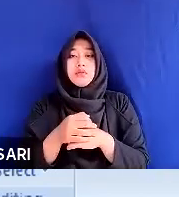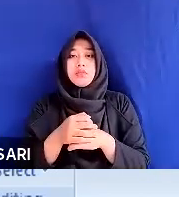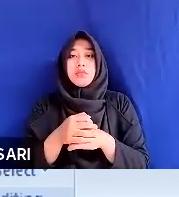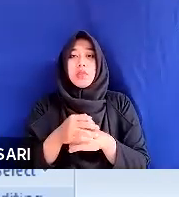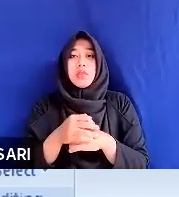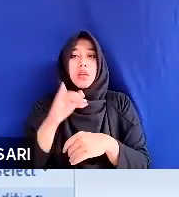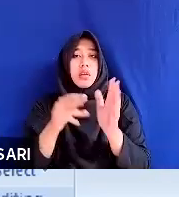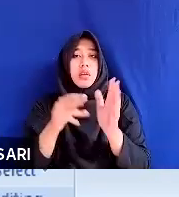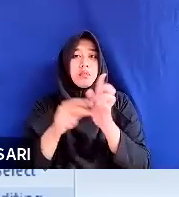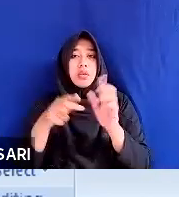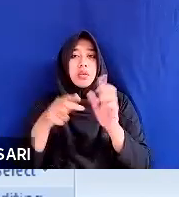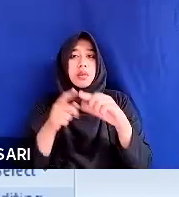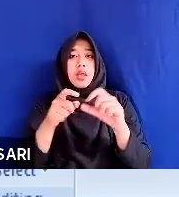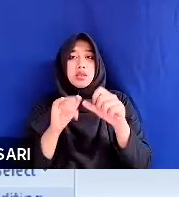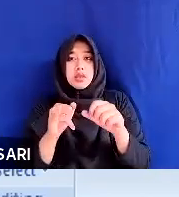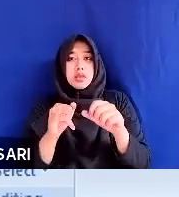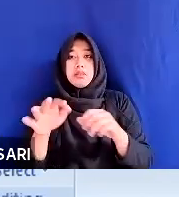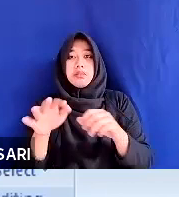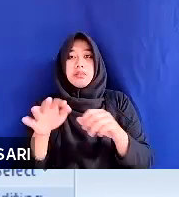ini. Ini hasil rapat di